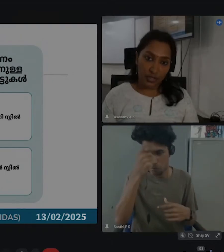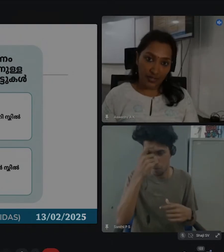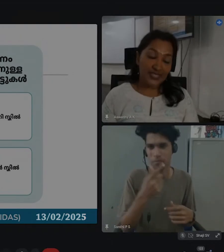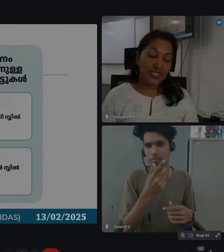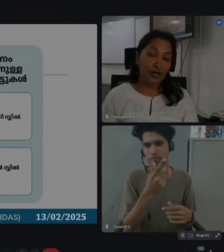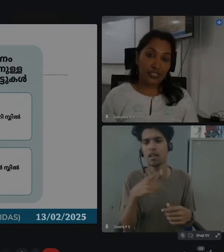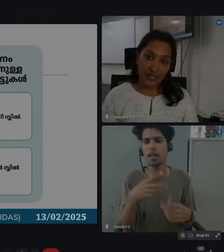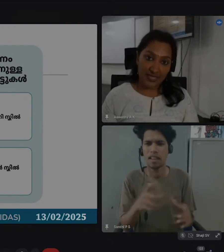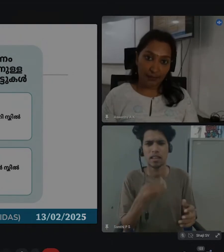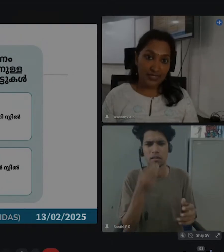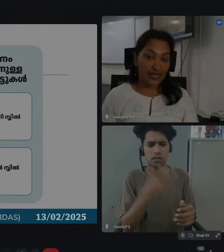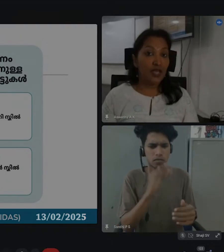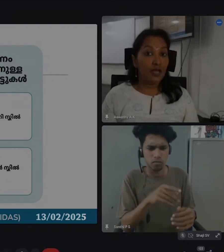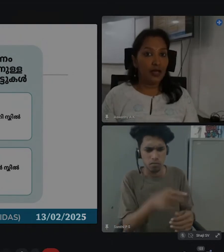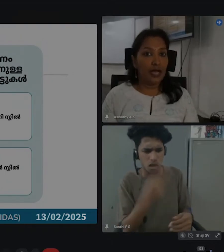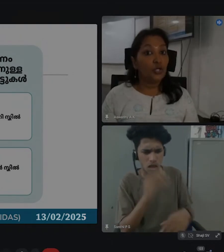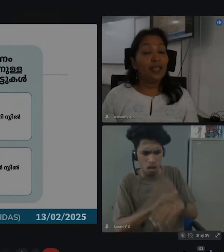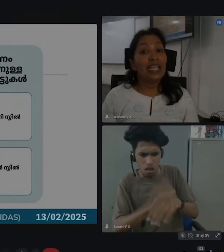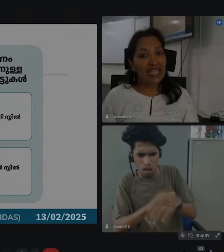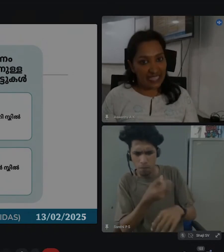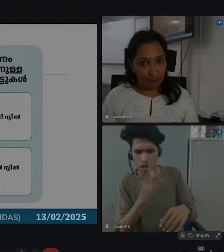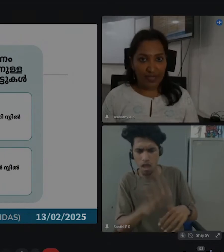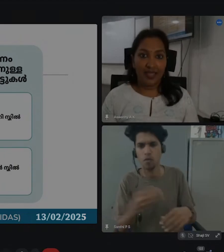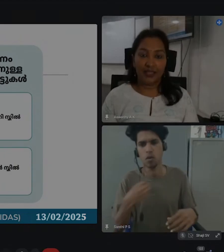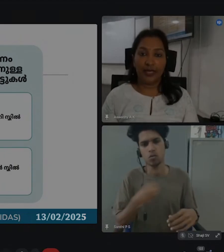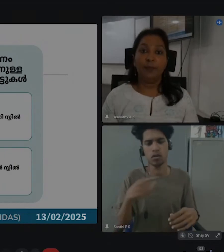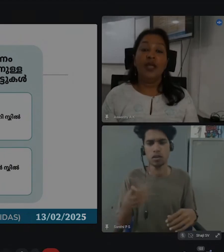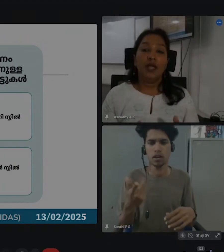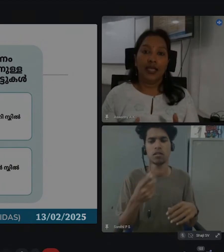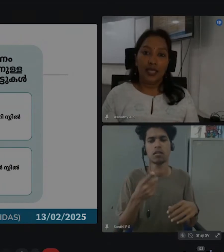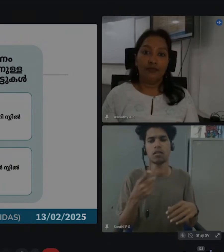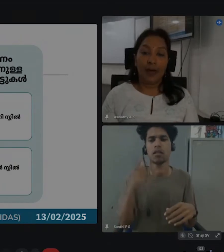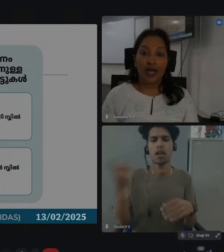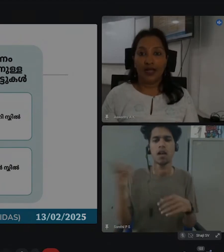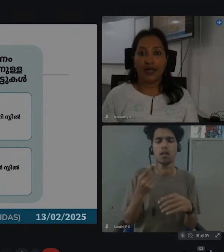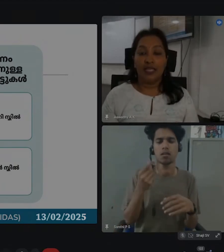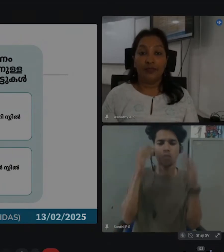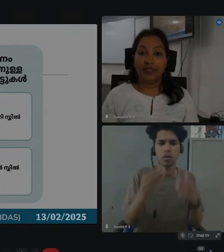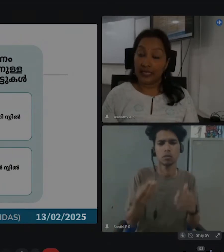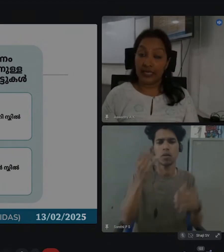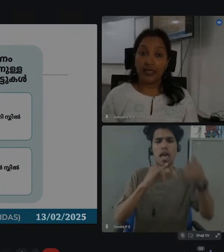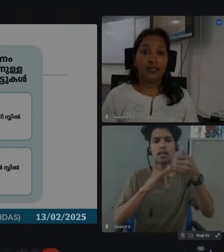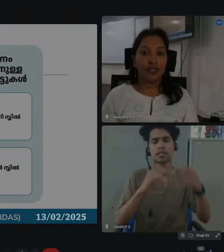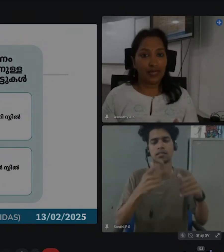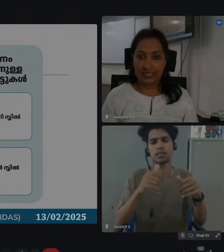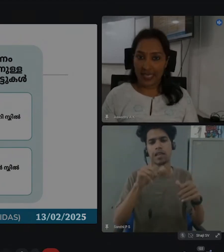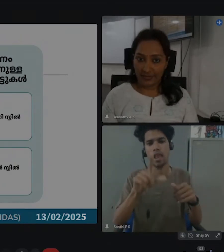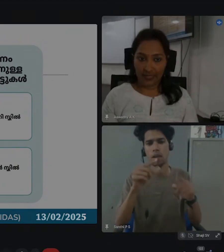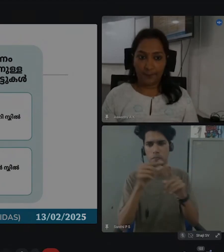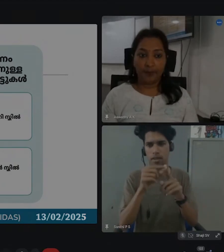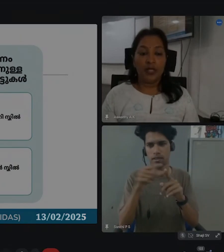ലാംഗ്വേജ് പത്തോളജിസ്റ്റ് അഥവാ ഒരു സ്പീച്ച് തെറപ്പിസ്റ്റിന്, അതും അല്ലെങ്കിൽ SLP എന്ന് പറയും, ഈ വിഭാഗക്കാർ, ഈ വിദഗ്ധർക്ക്